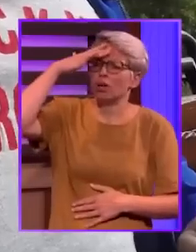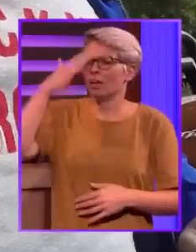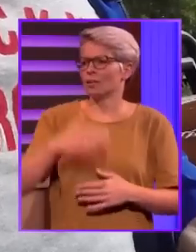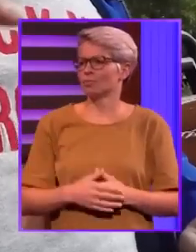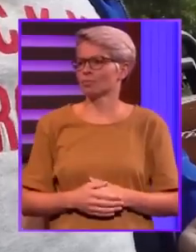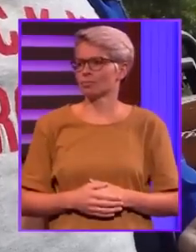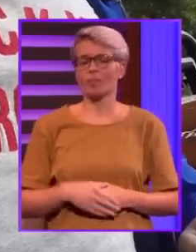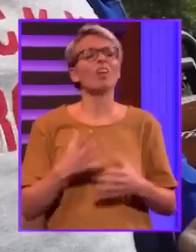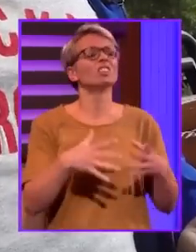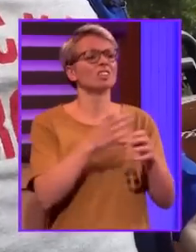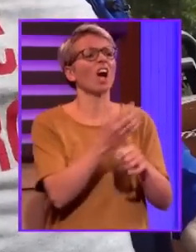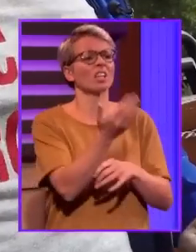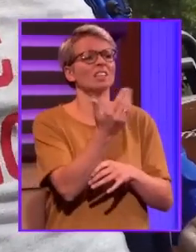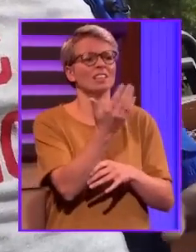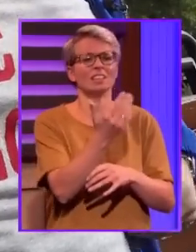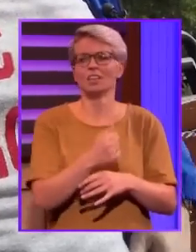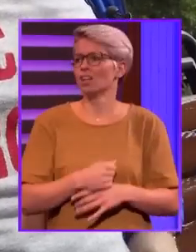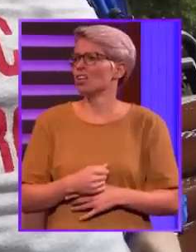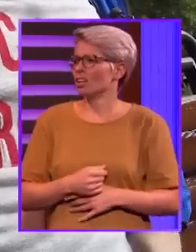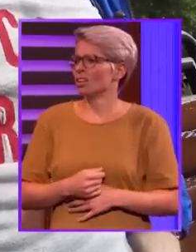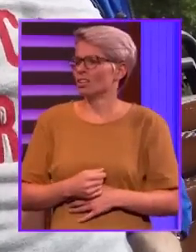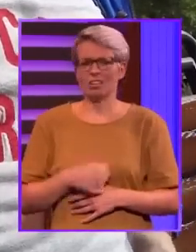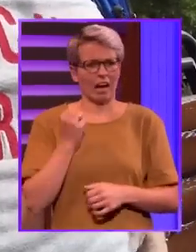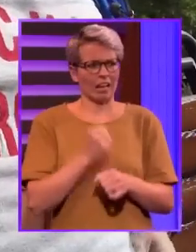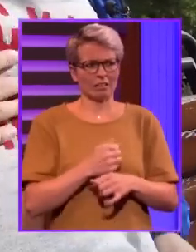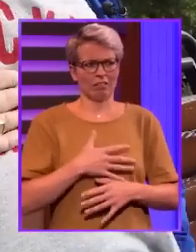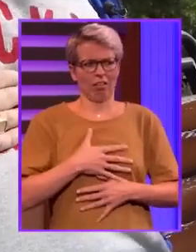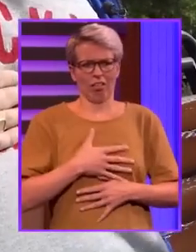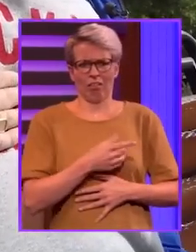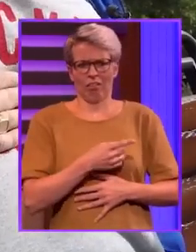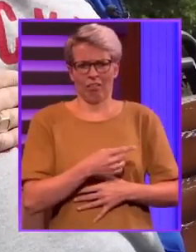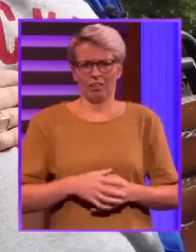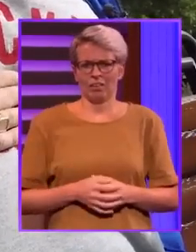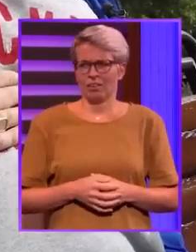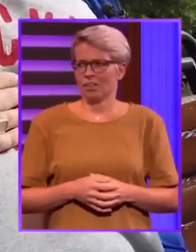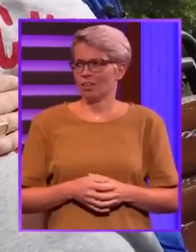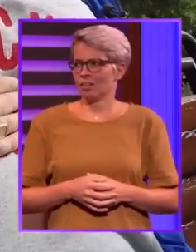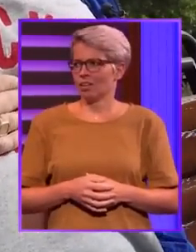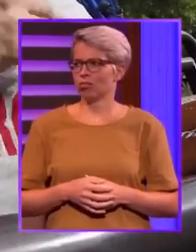Mogen we een zakje? Kan die eruit? Het is echt even te kwaad.